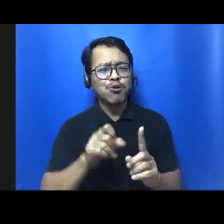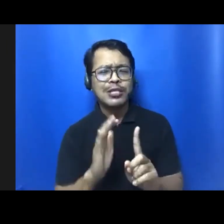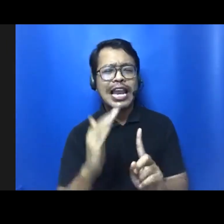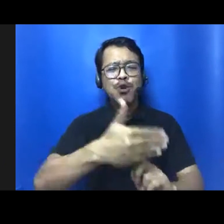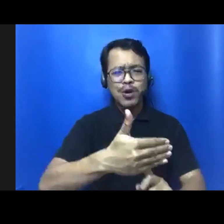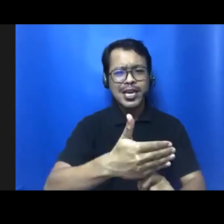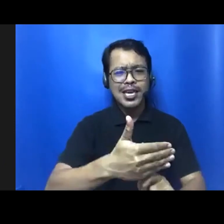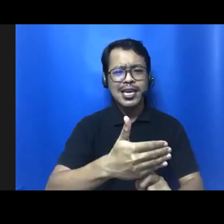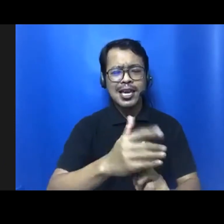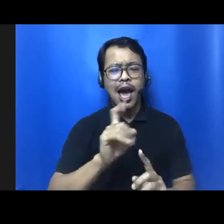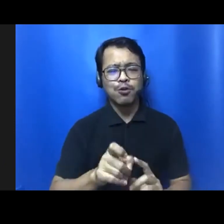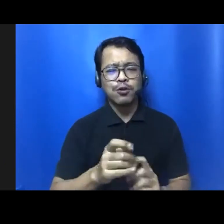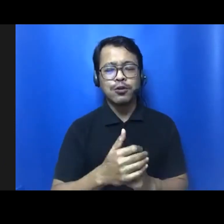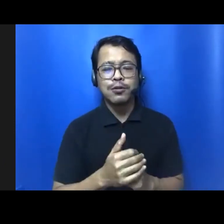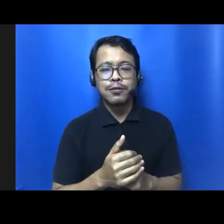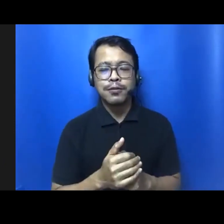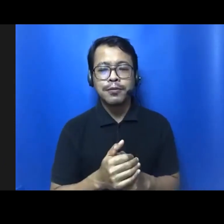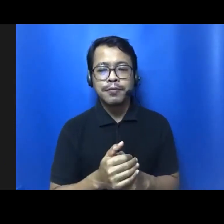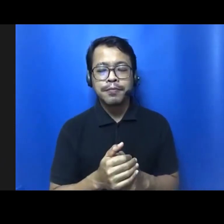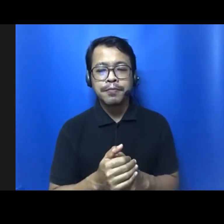sektor formal atau di perusahaan.